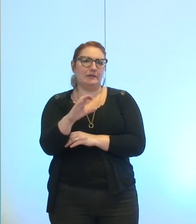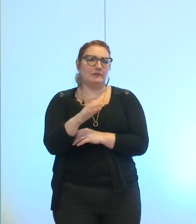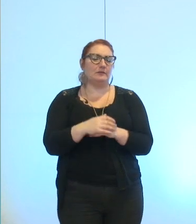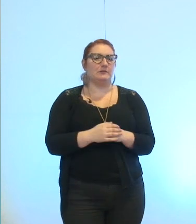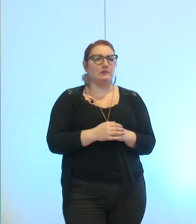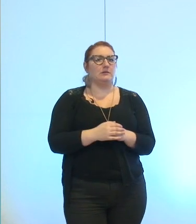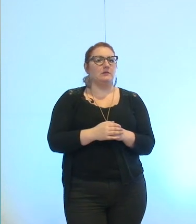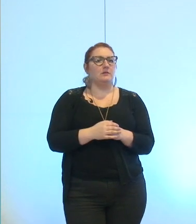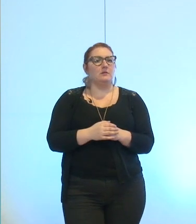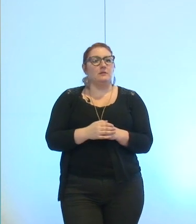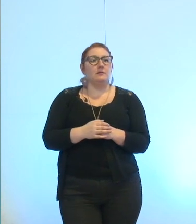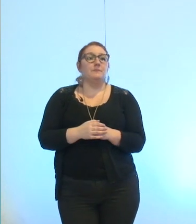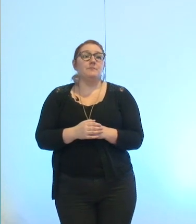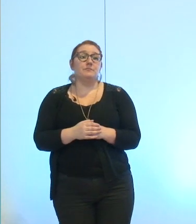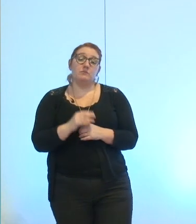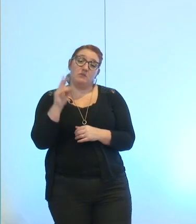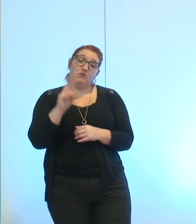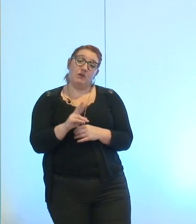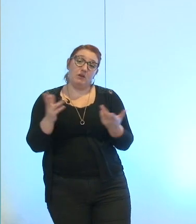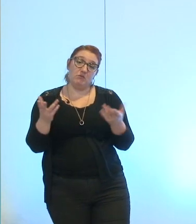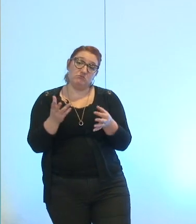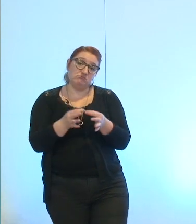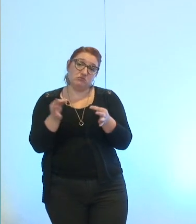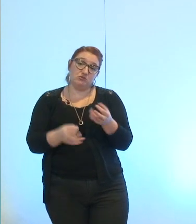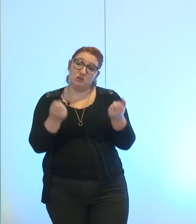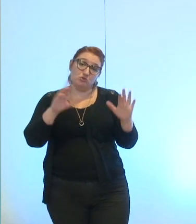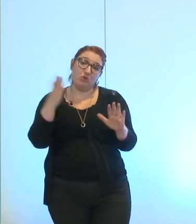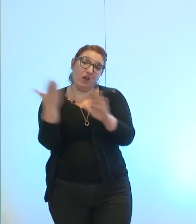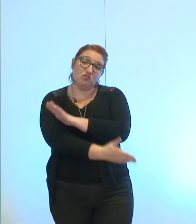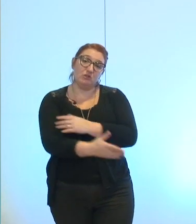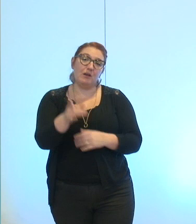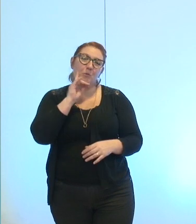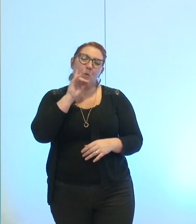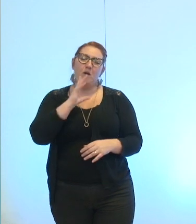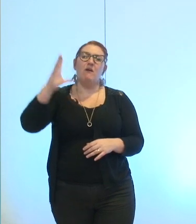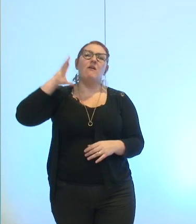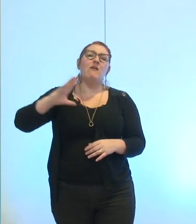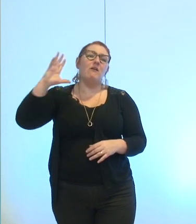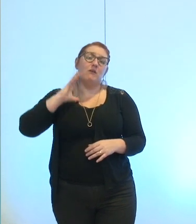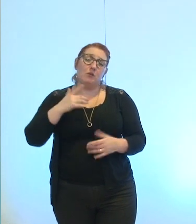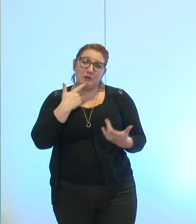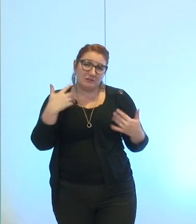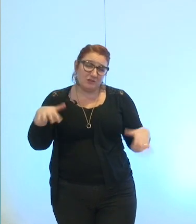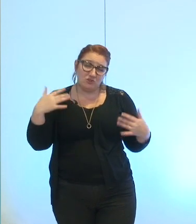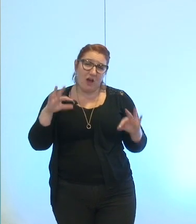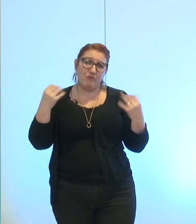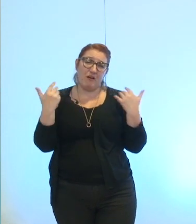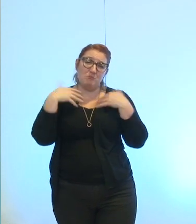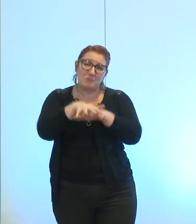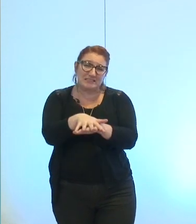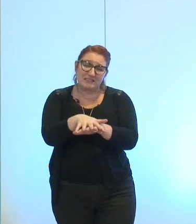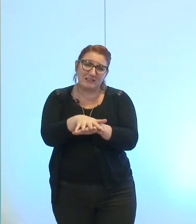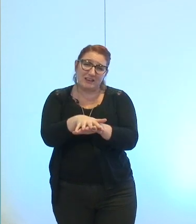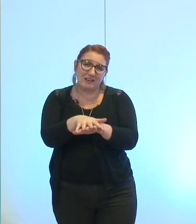construire ce sont des postures qui conduiront à l'échec les leçons du passé en matière de mixité ne pouvons que continuer à